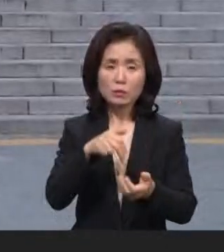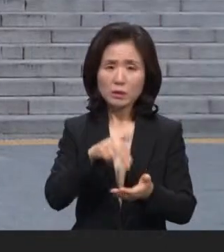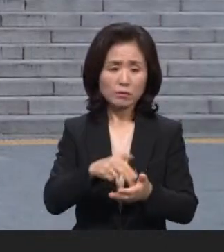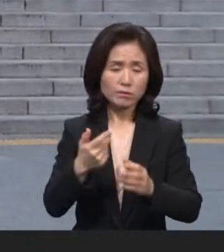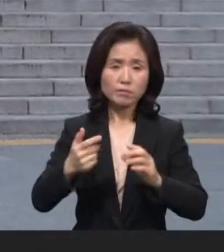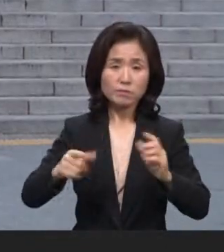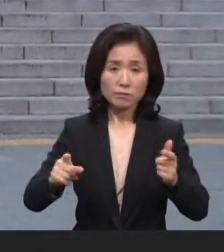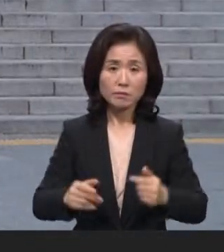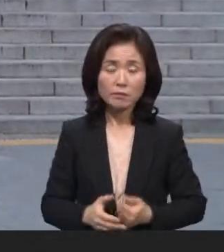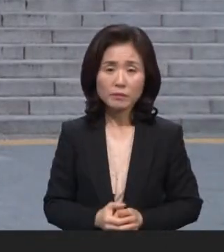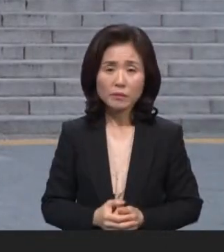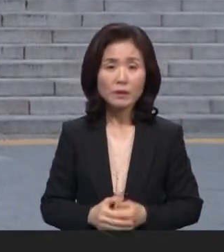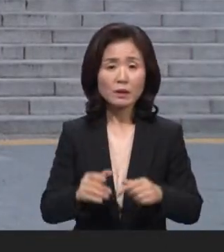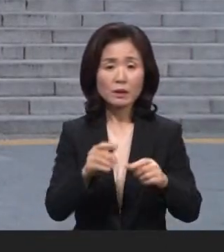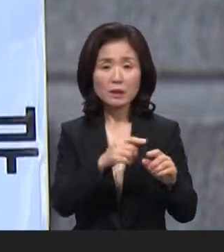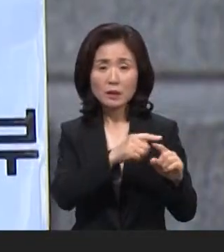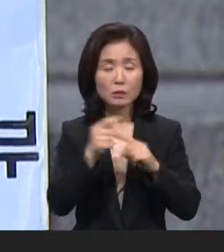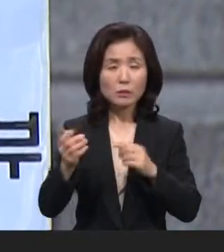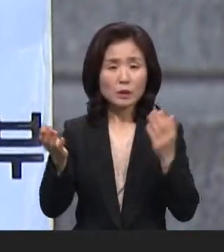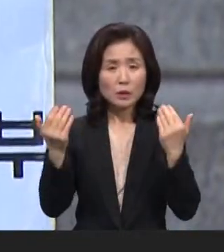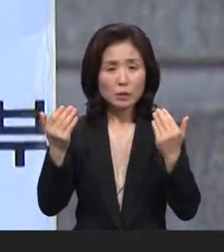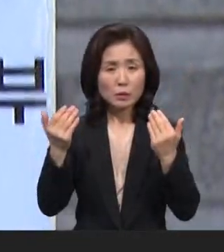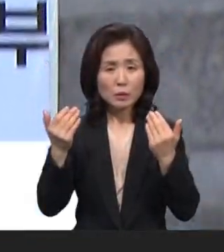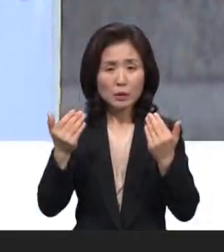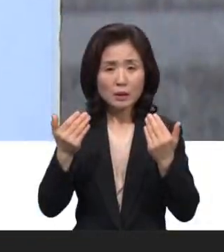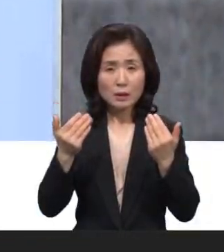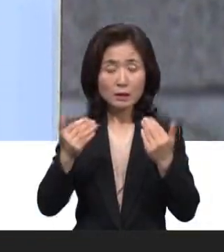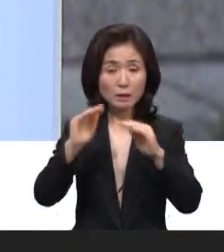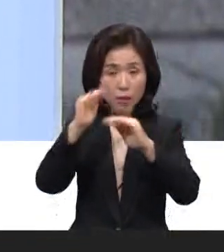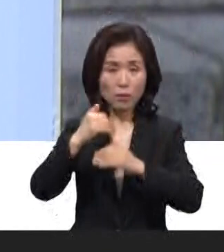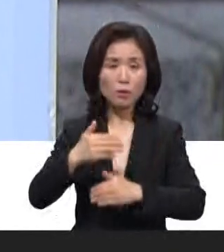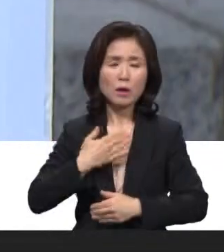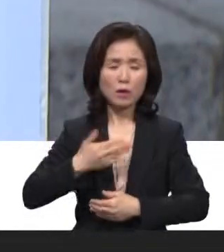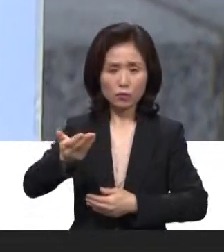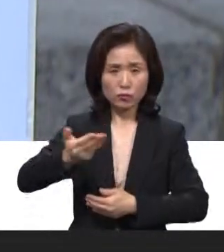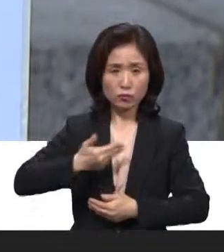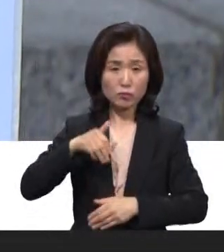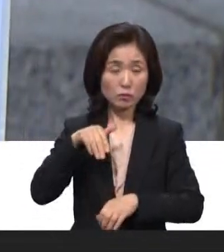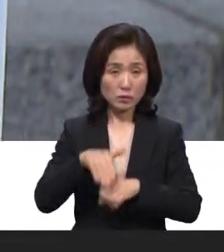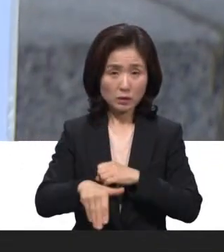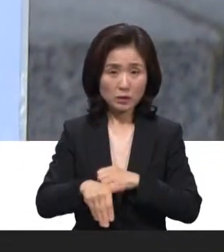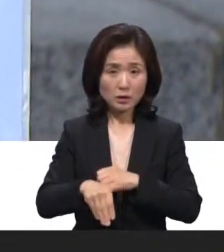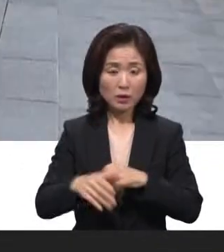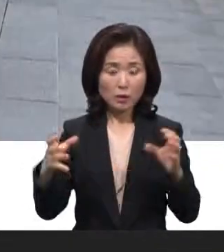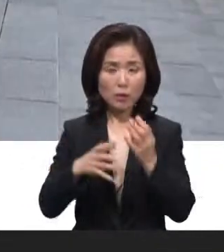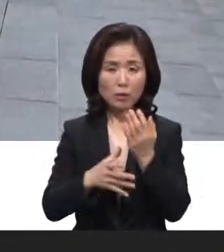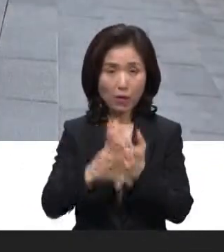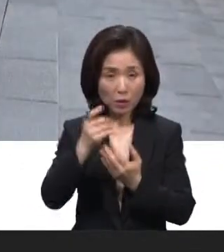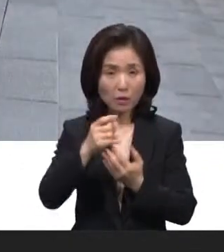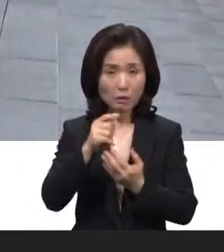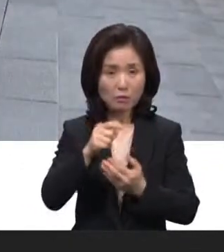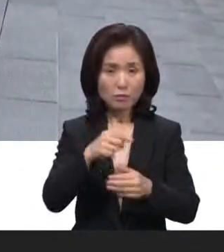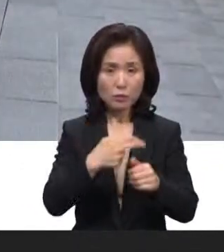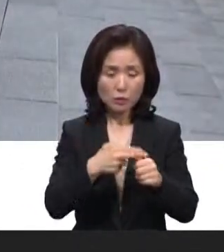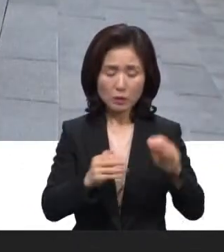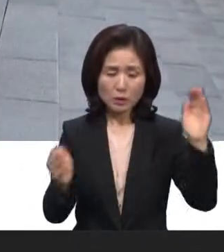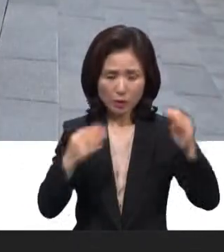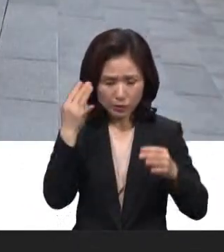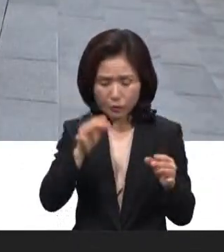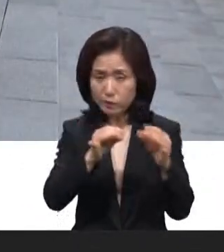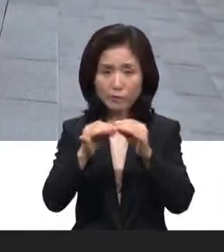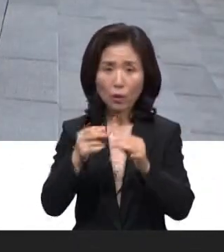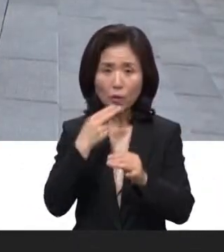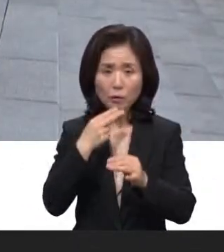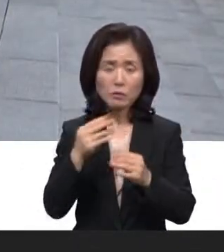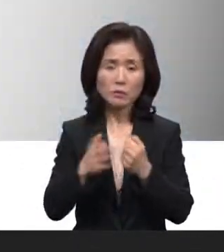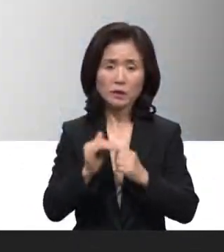다릅니다. 일방적으로 학교의 안을 통보받는 자리였고 통폐합안의 구성원들이 동의하지 않았기 때문에 절차 자체가